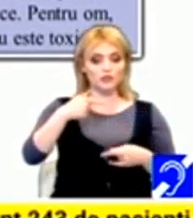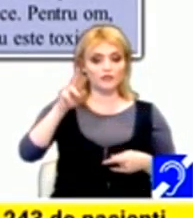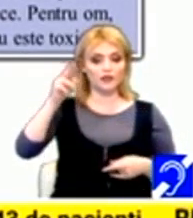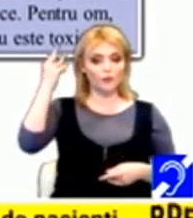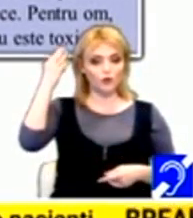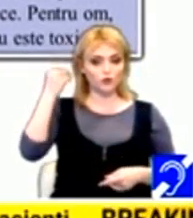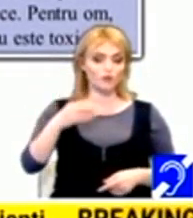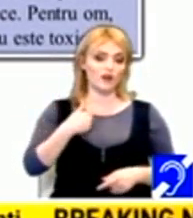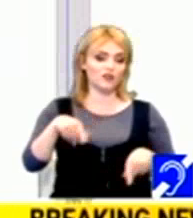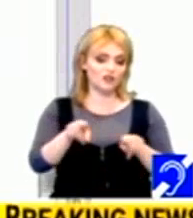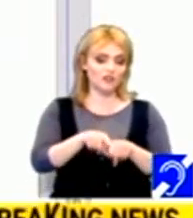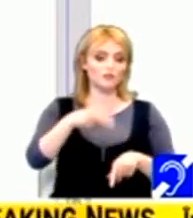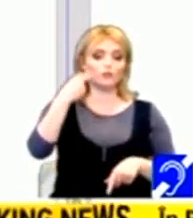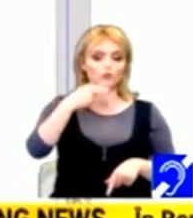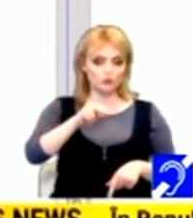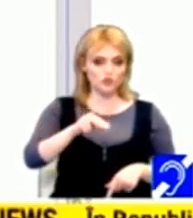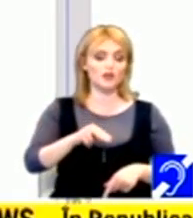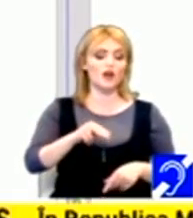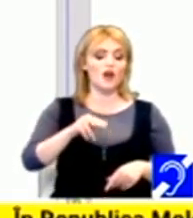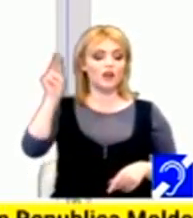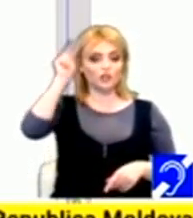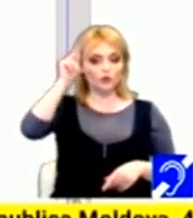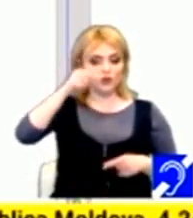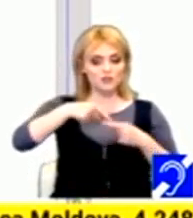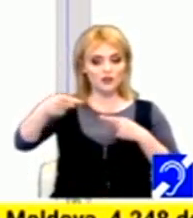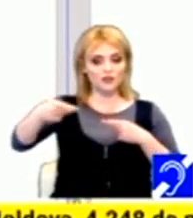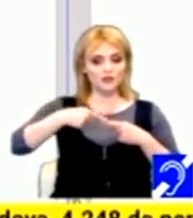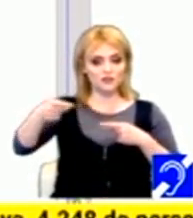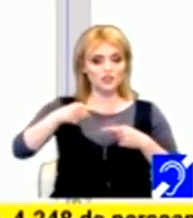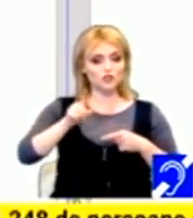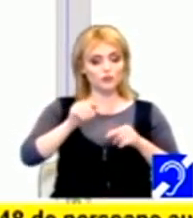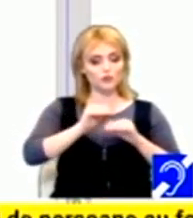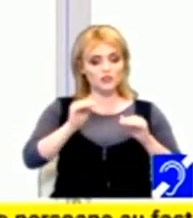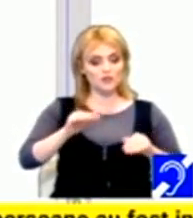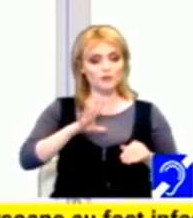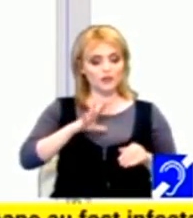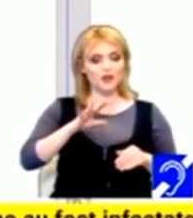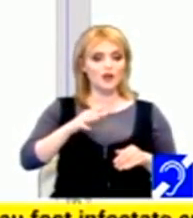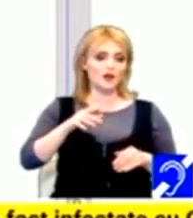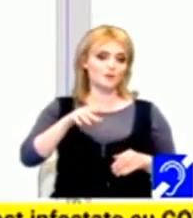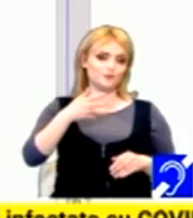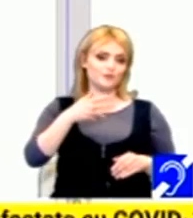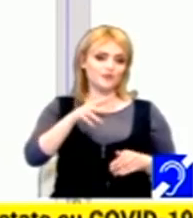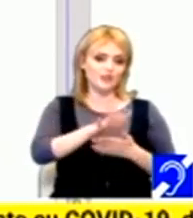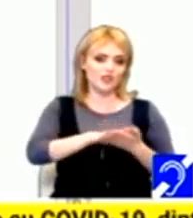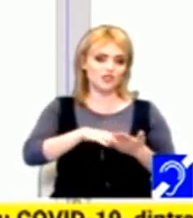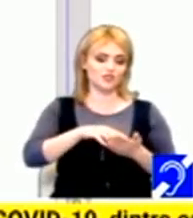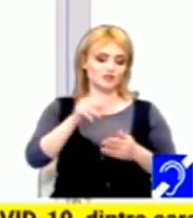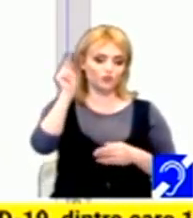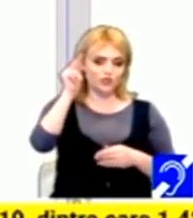contribuie astfel la îmbunătățirea educației de la distanță și la motivarea elevilor în procesul de învățare în Republica Moldova.